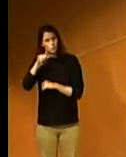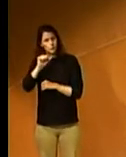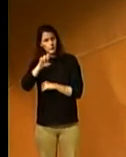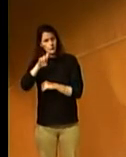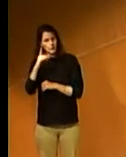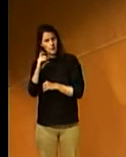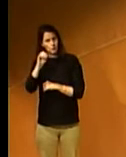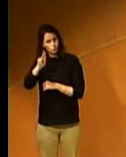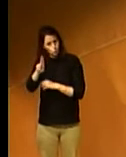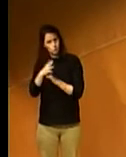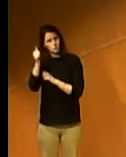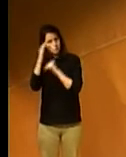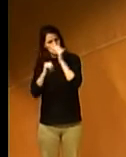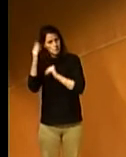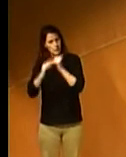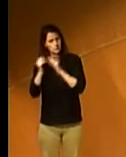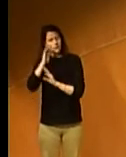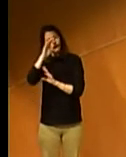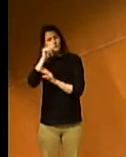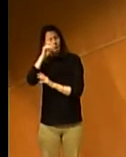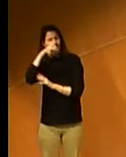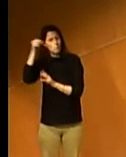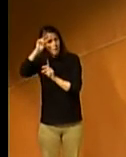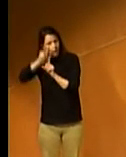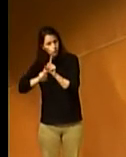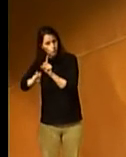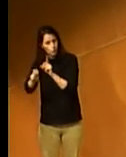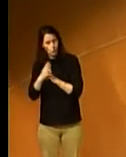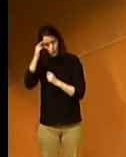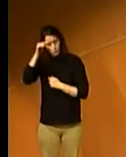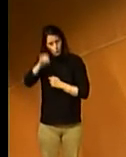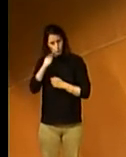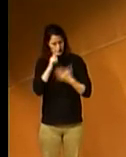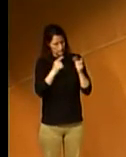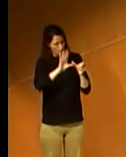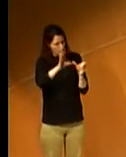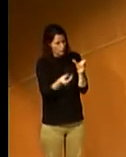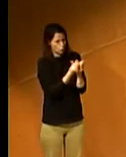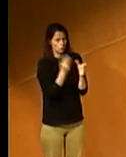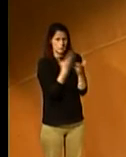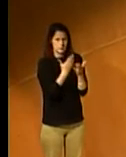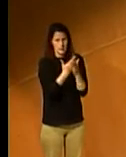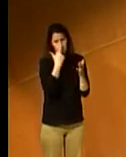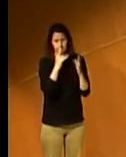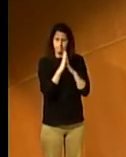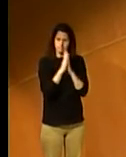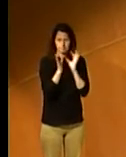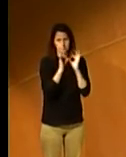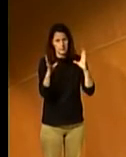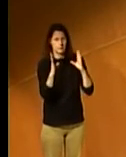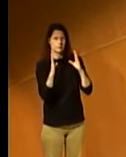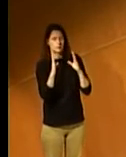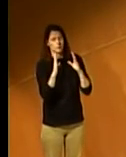l'anthropologue, lui, il parle plutôt d'un usage adjectivé, c'est-à-dire il pense qu'il serait mieux de parler